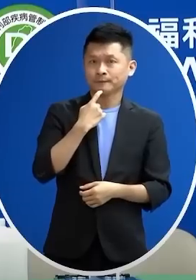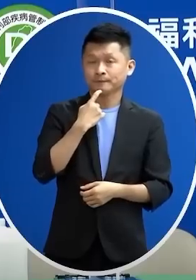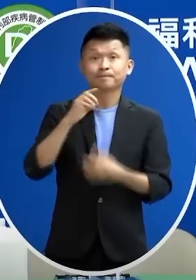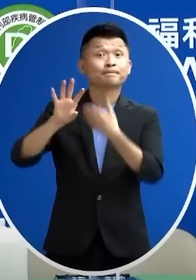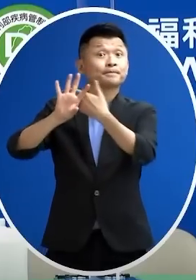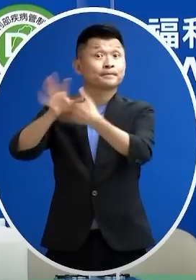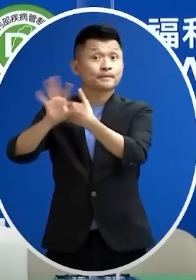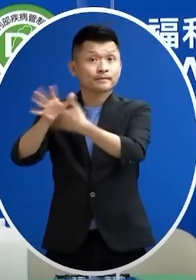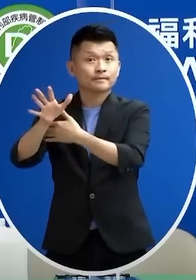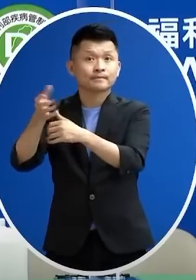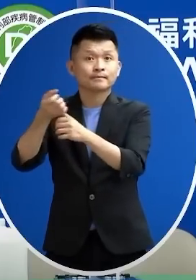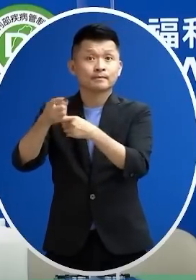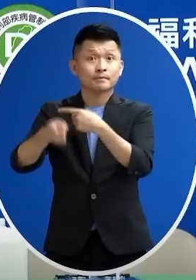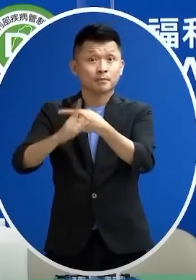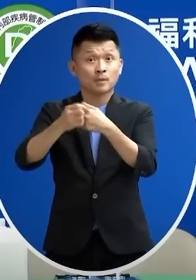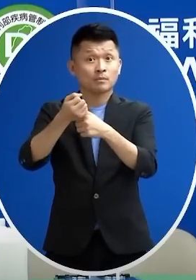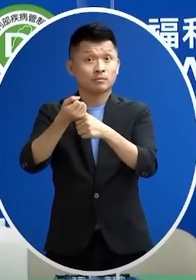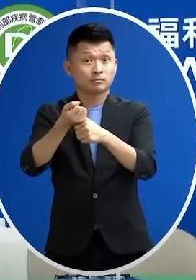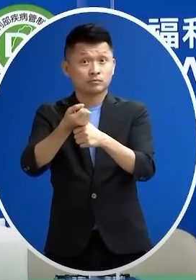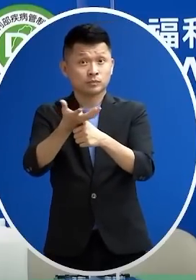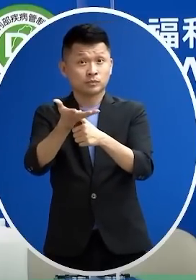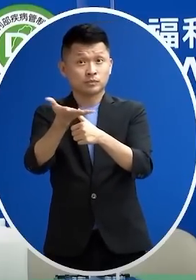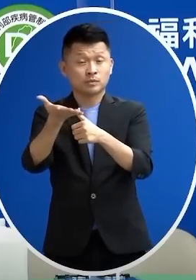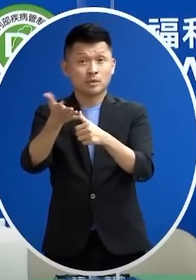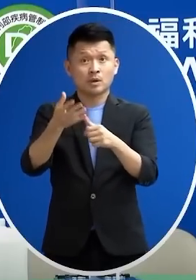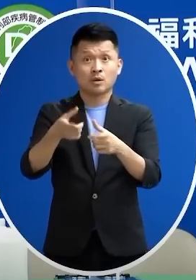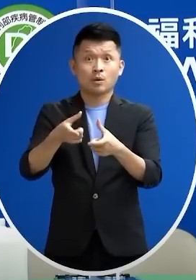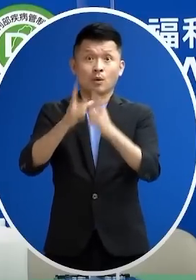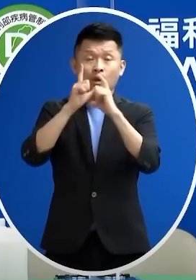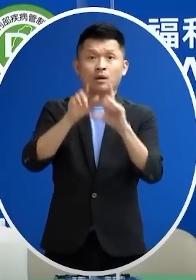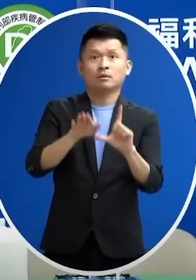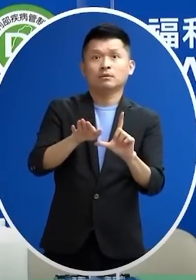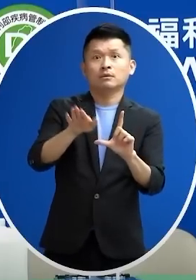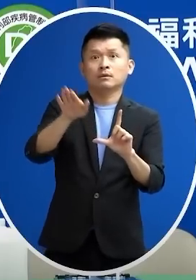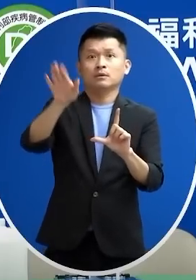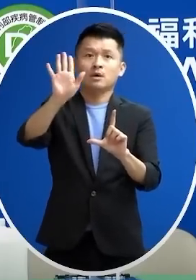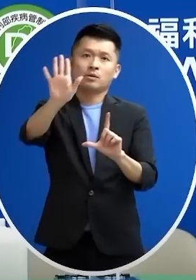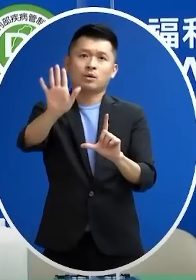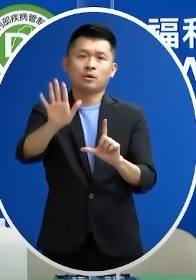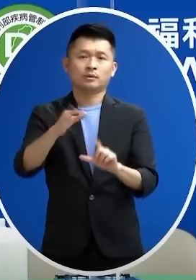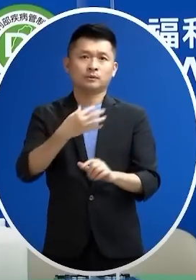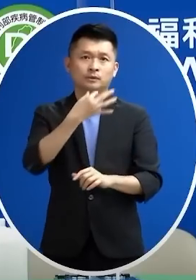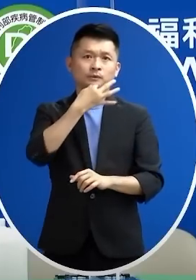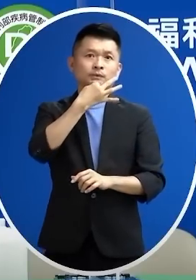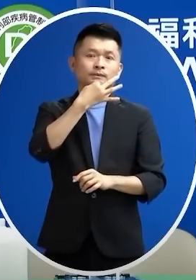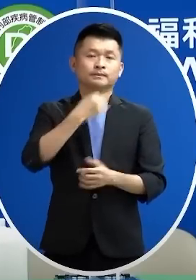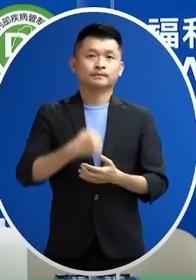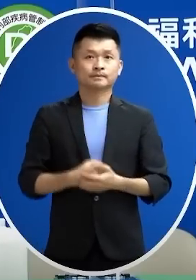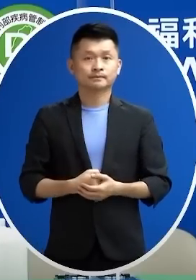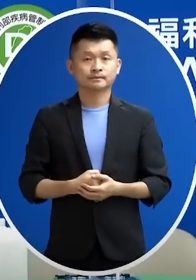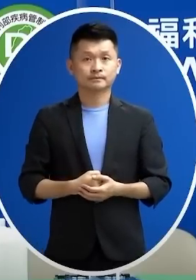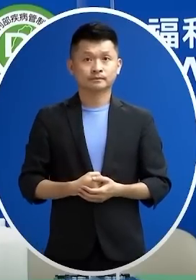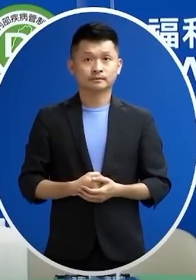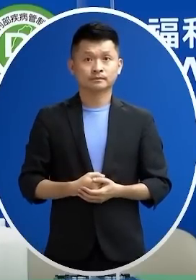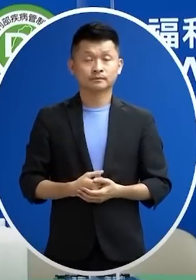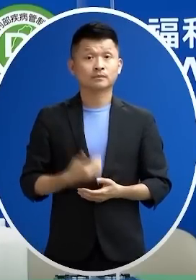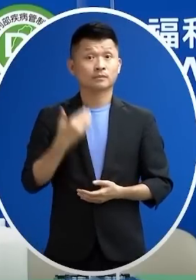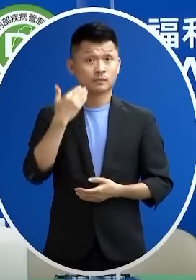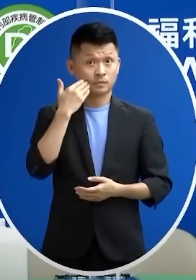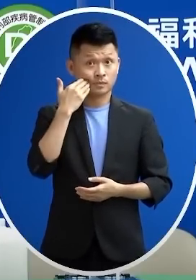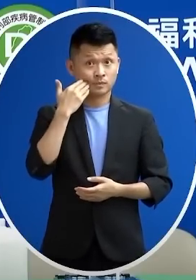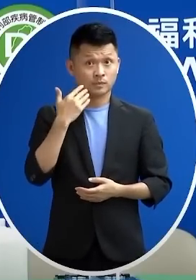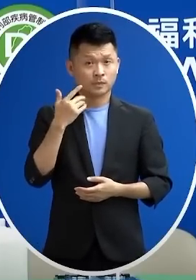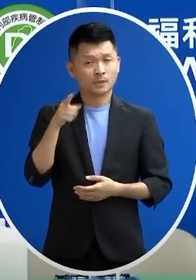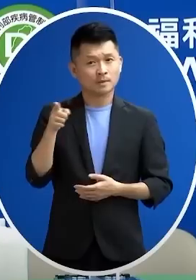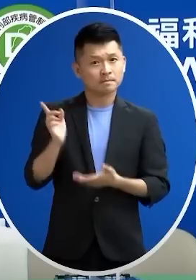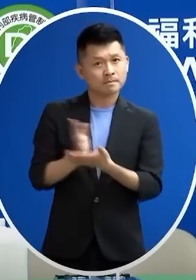外的这个疫情目前的确 也在上升当中、哦、那所以要排除掉说到